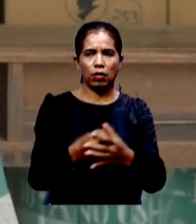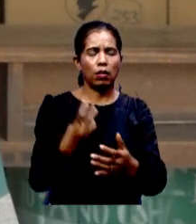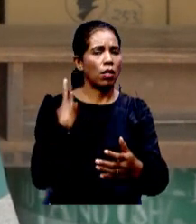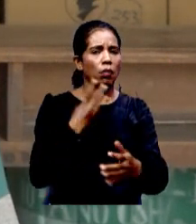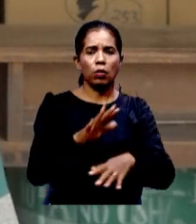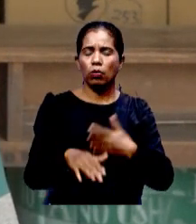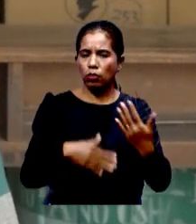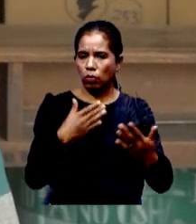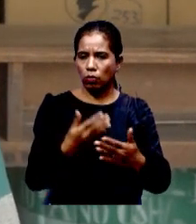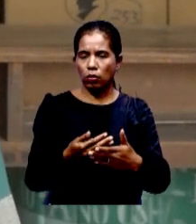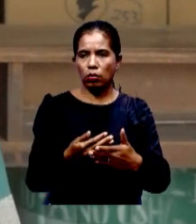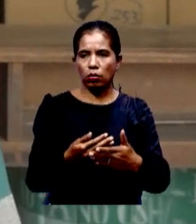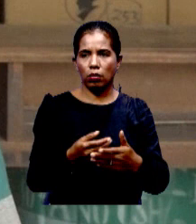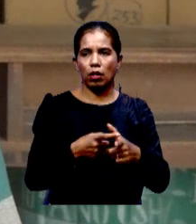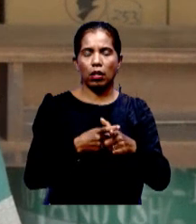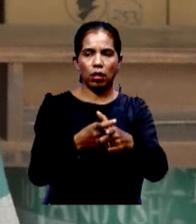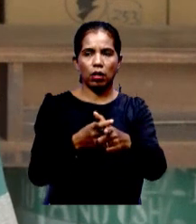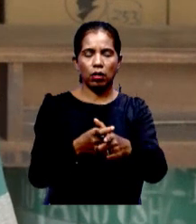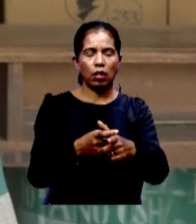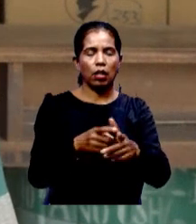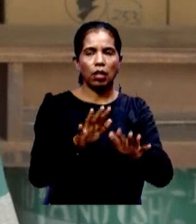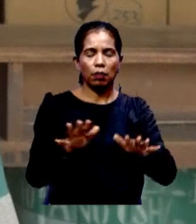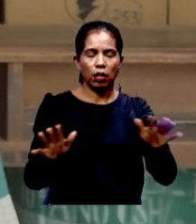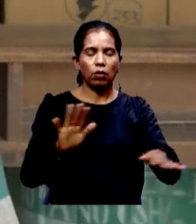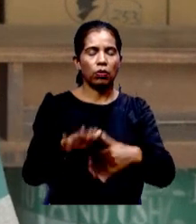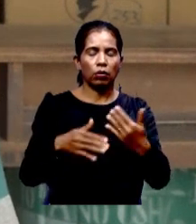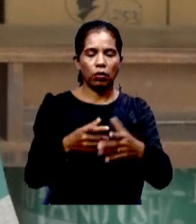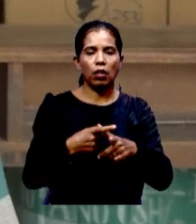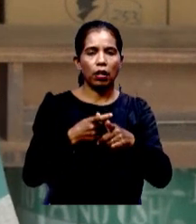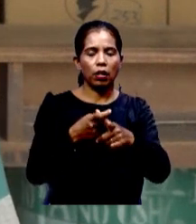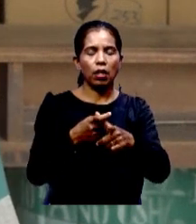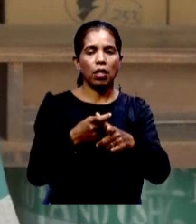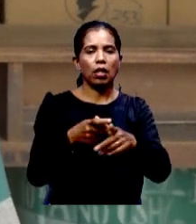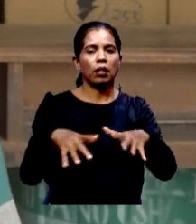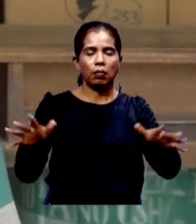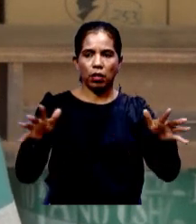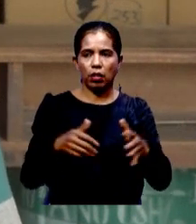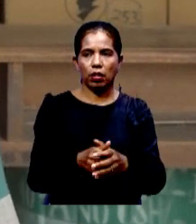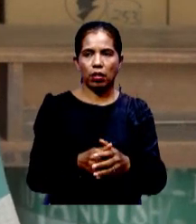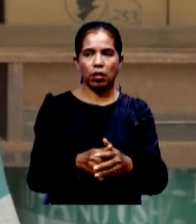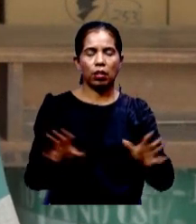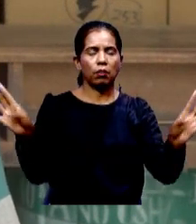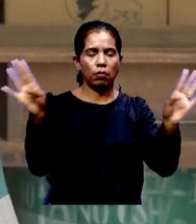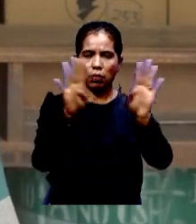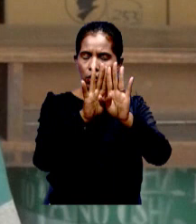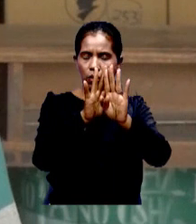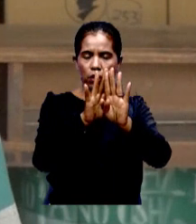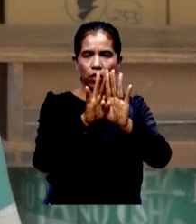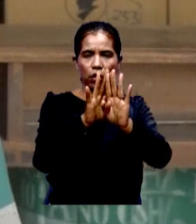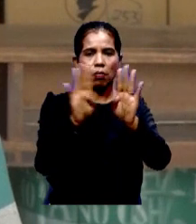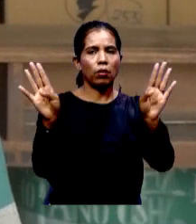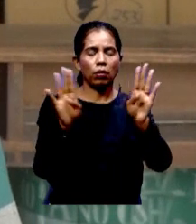tu labarik siro otho tu hakilar halai nam kare. Purtaun ruane tak kametin. Purtaun